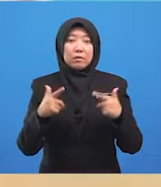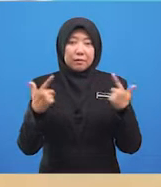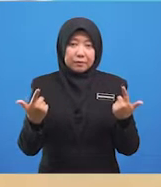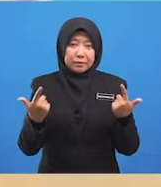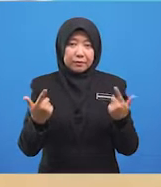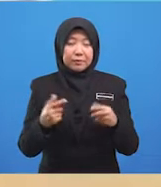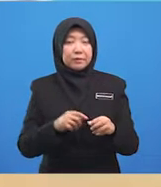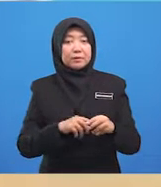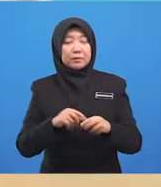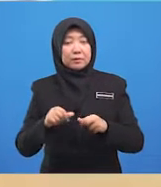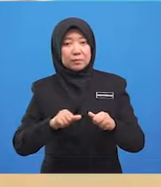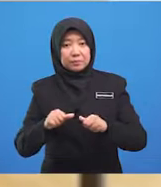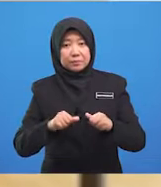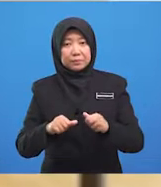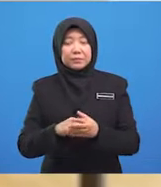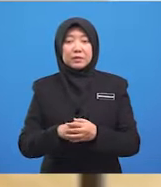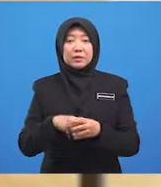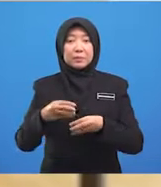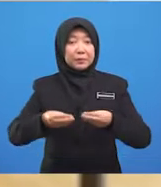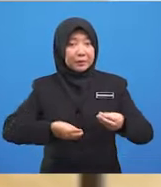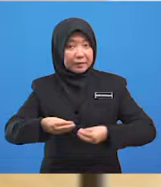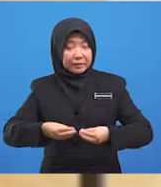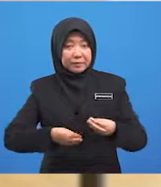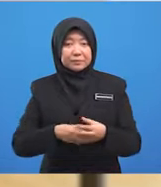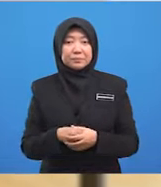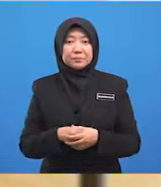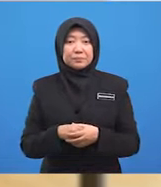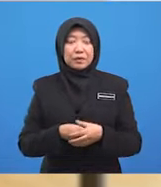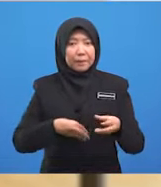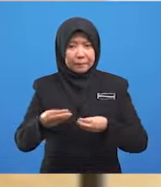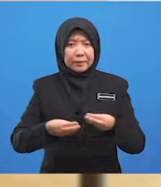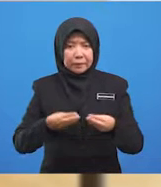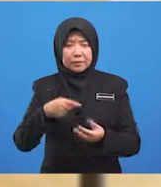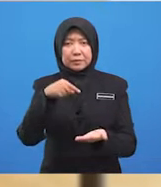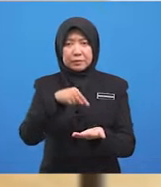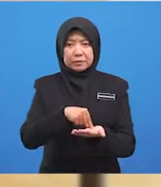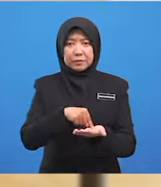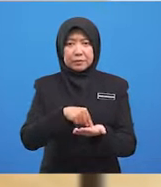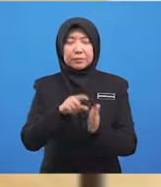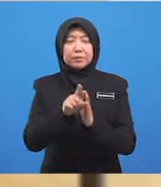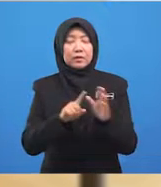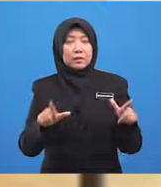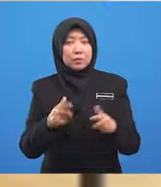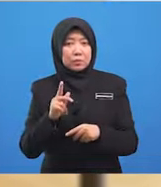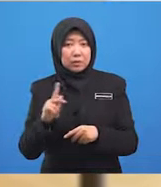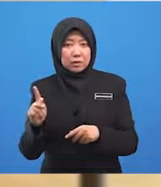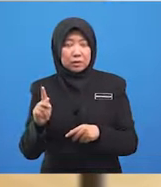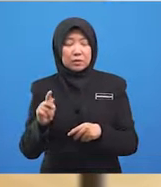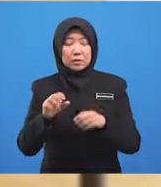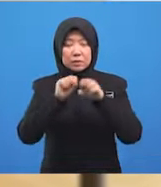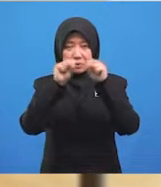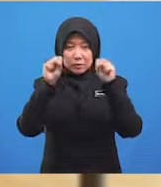kegiatan perdagangan kegiatan perdagangan Ibu dilakukan melalui sistem barter